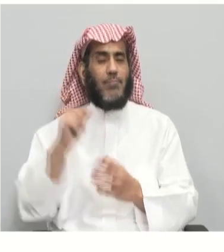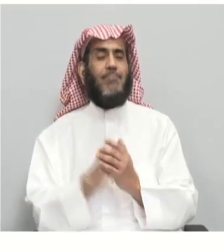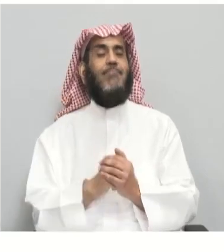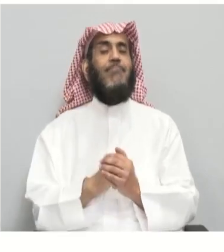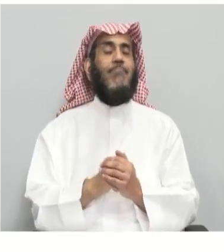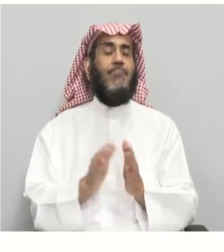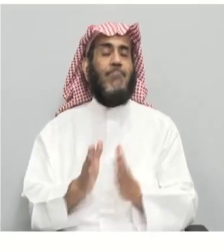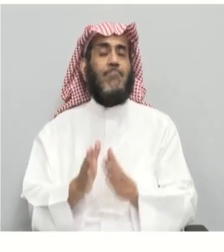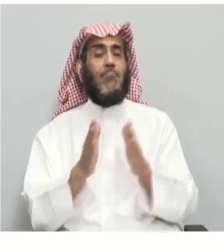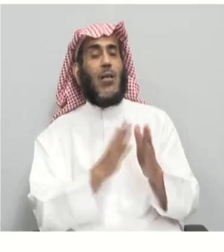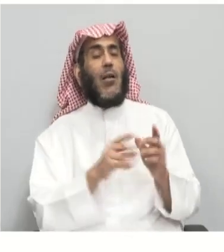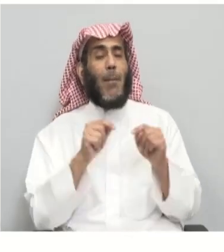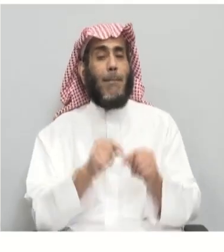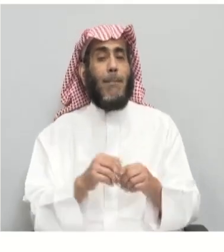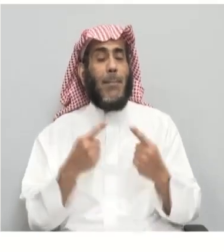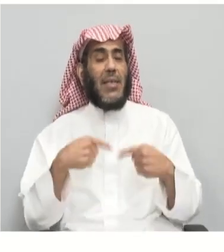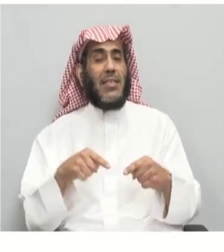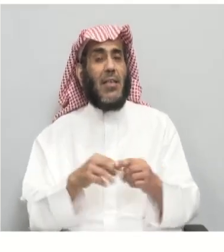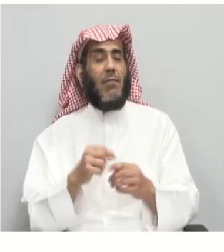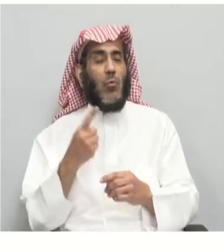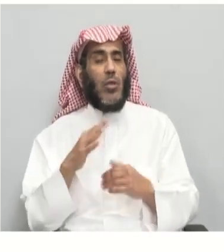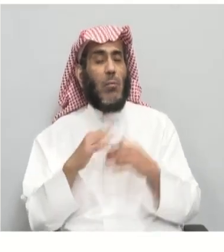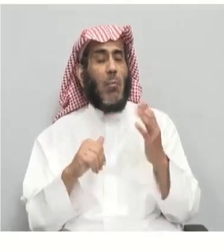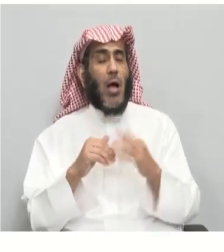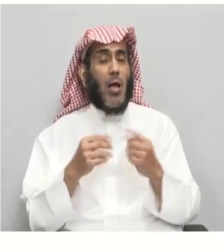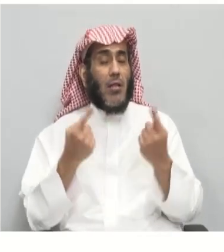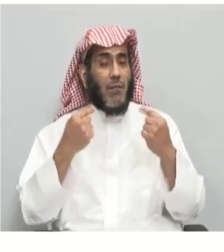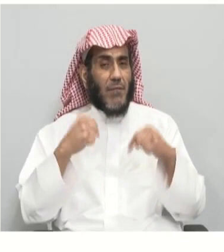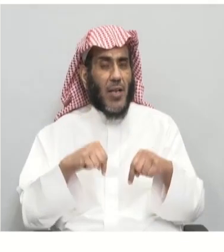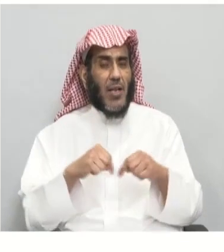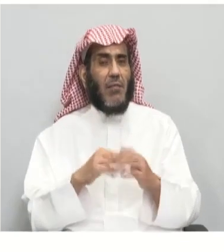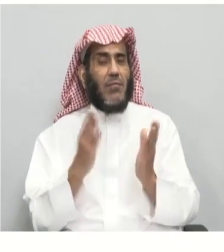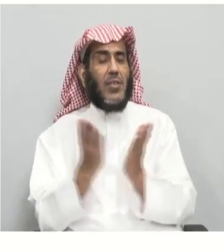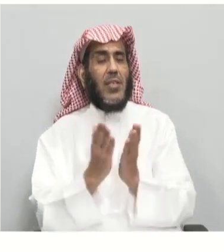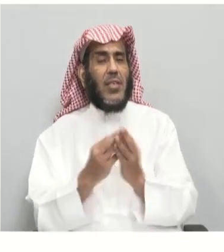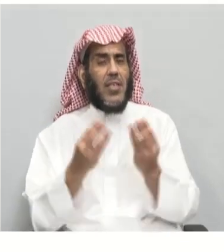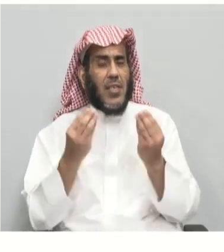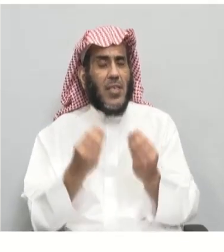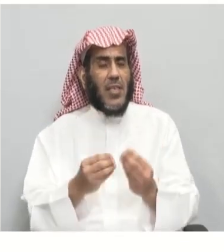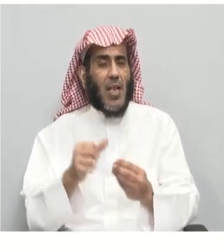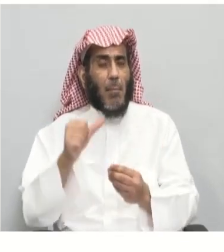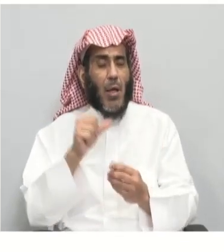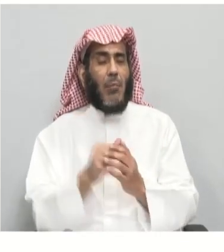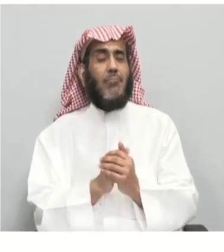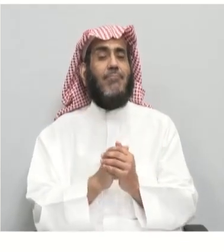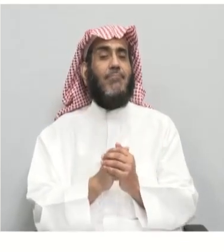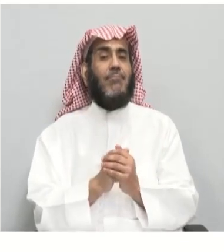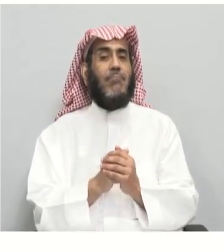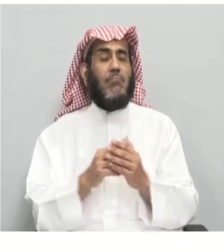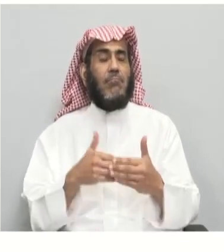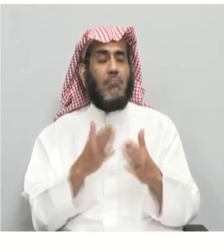ننتقل الان ما زلنا في وحده مهاراتي في الحياه في درس ترشيد استهلاك الماء